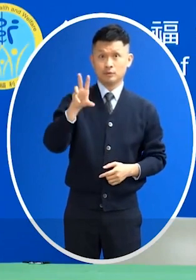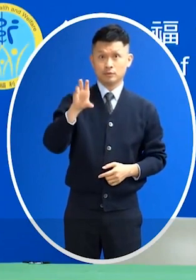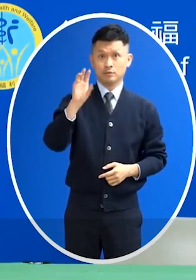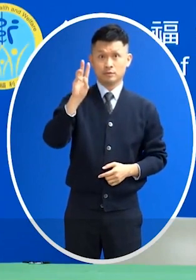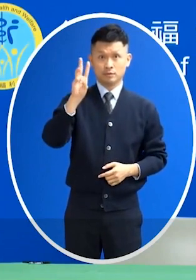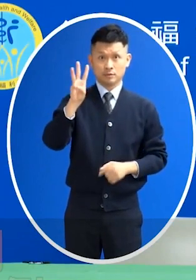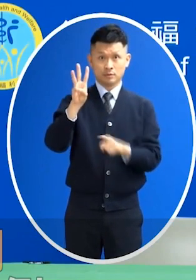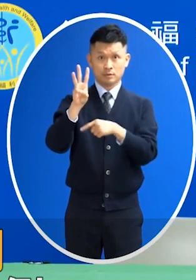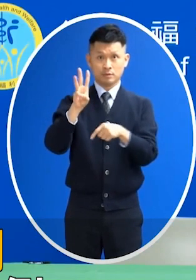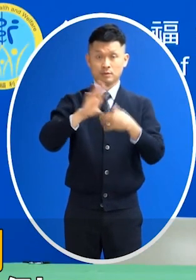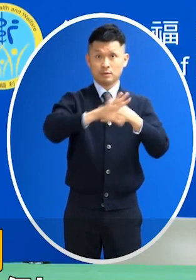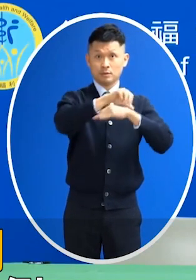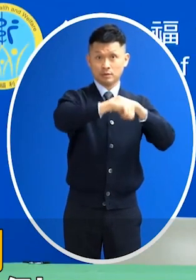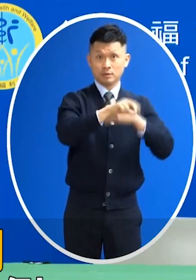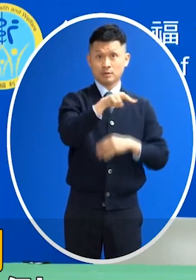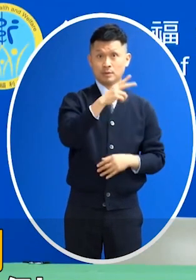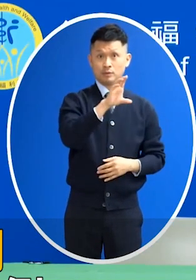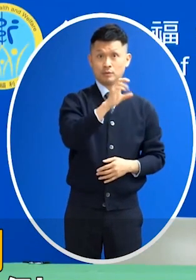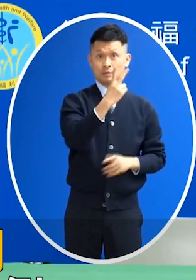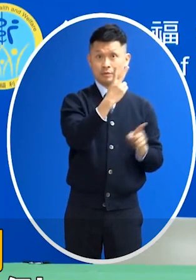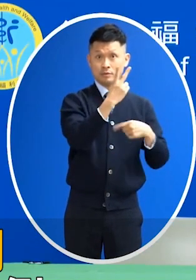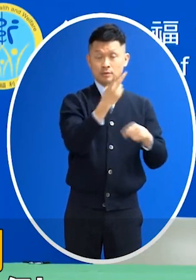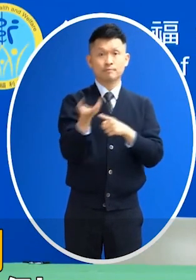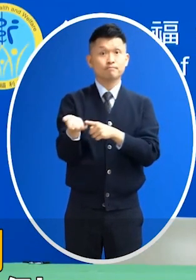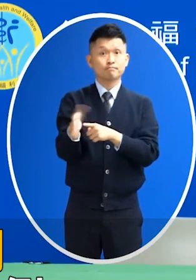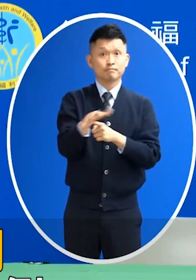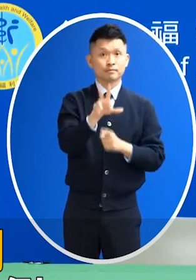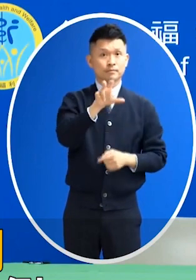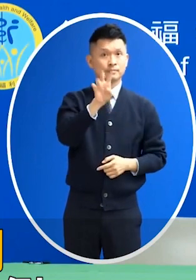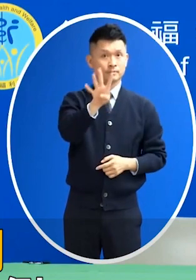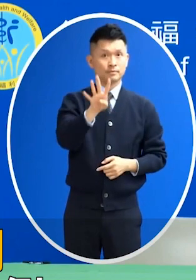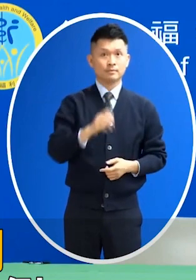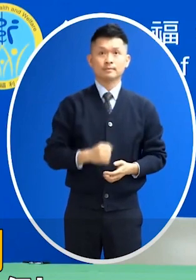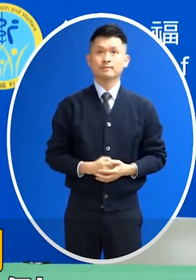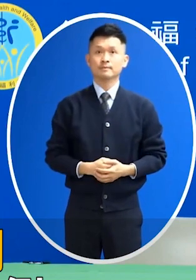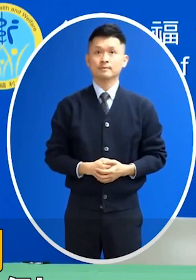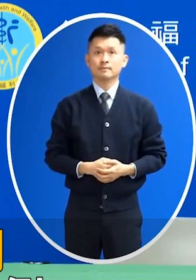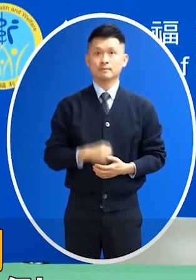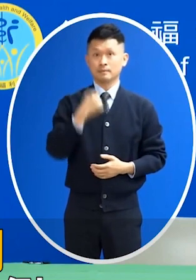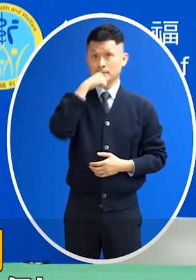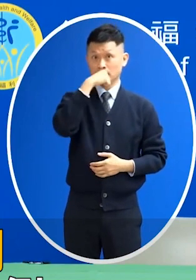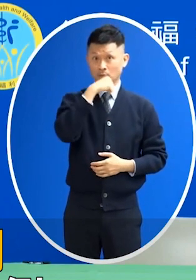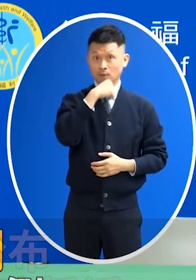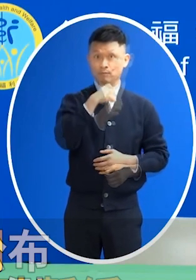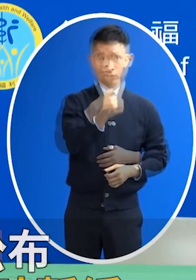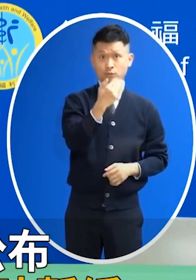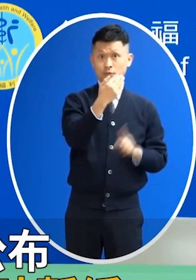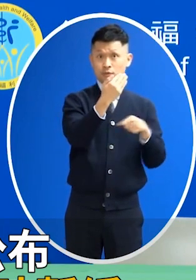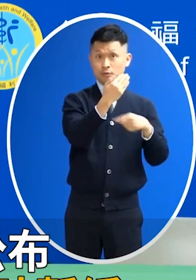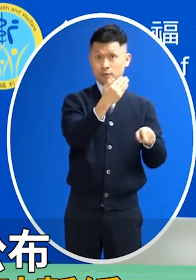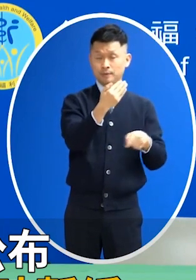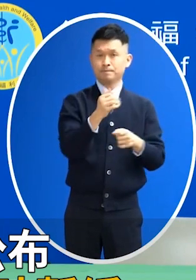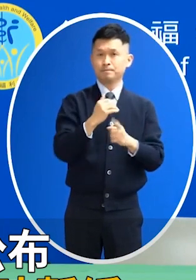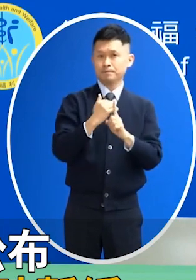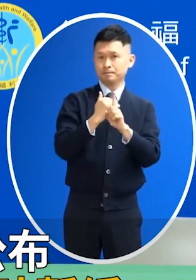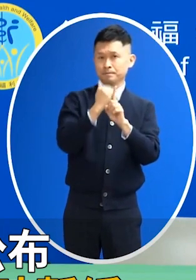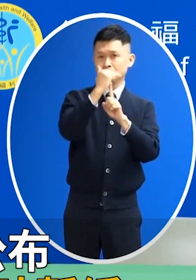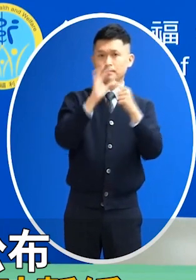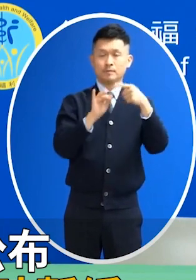26793例啊，境外移入有292例，那死亡个案74例。那本土病例的部分上升